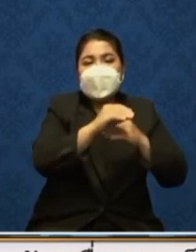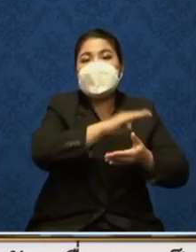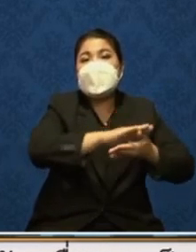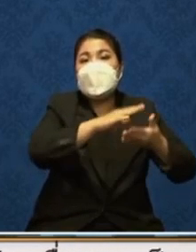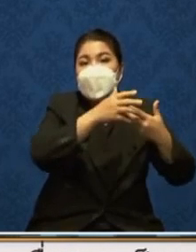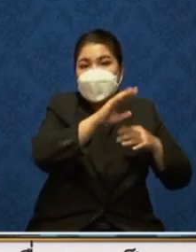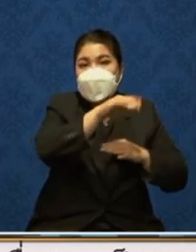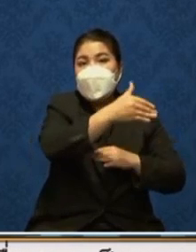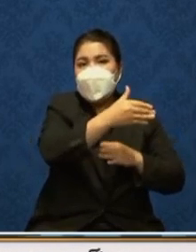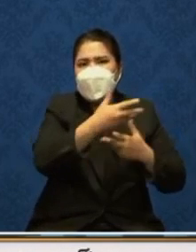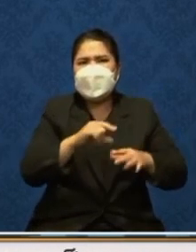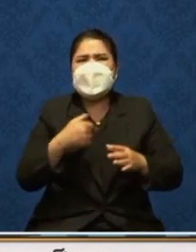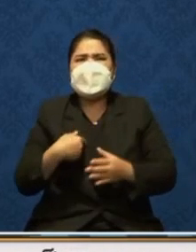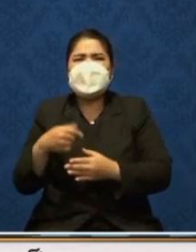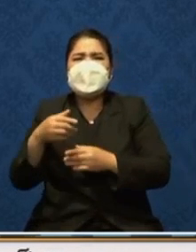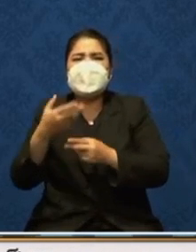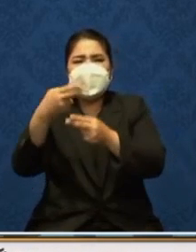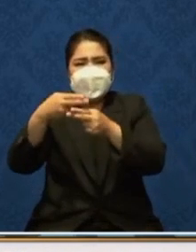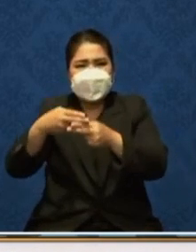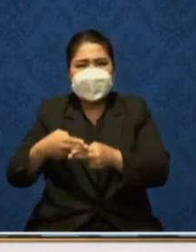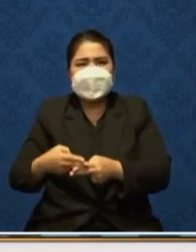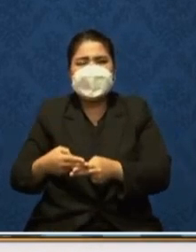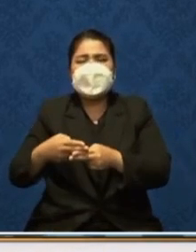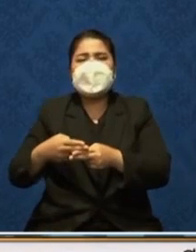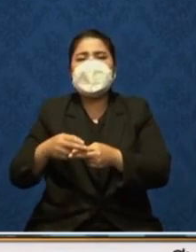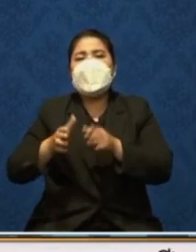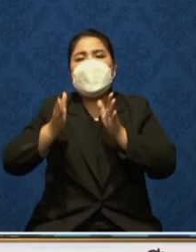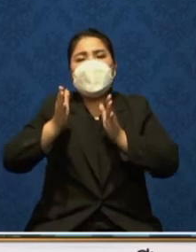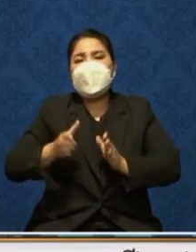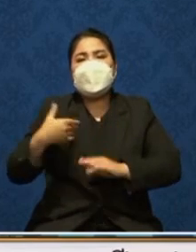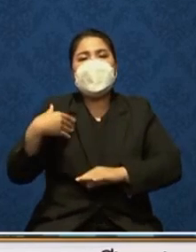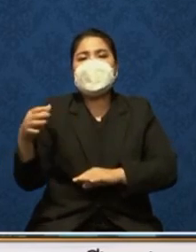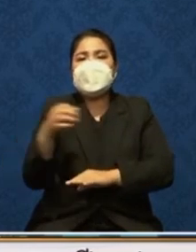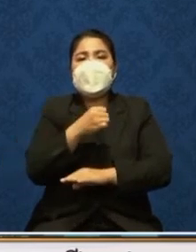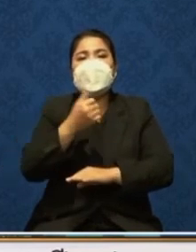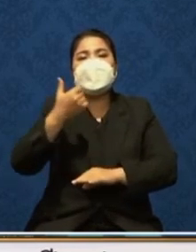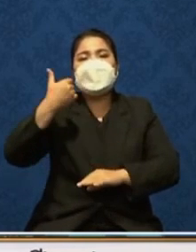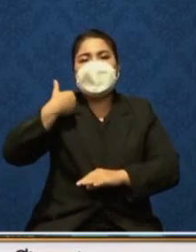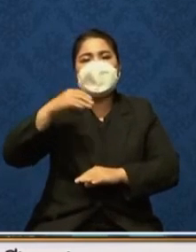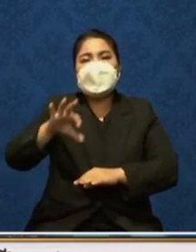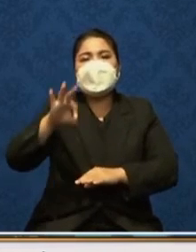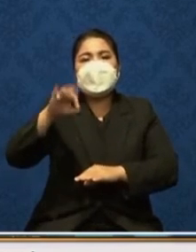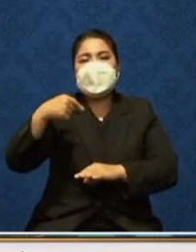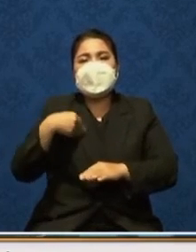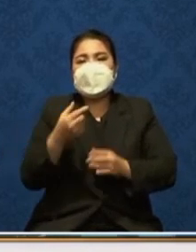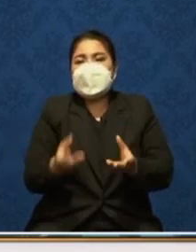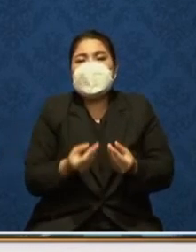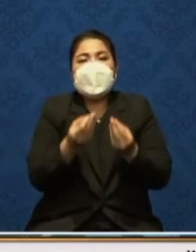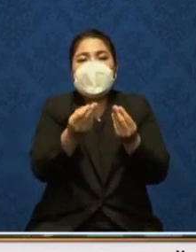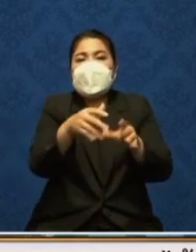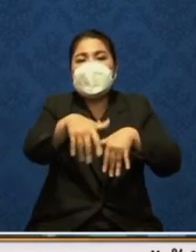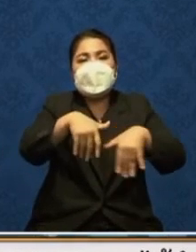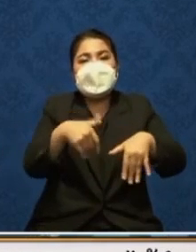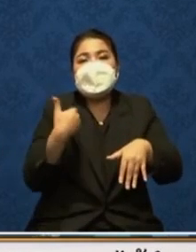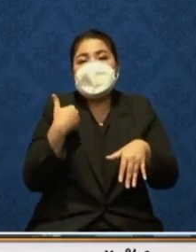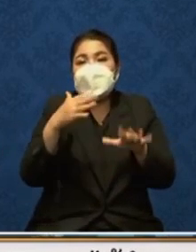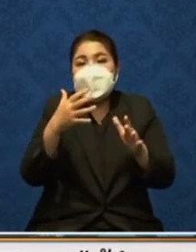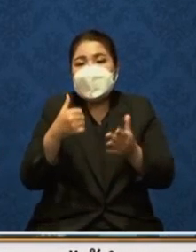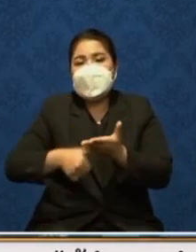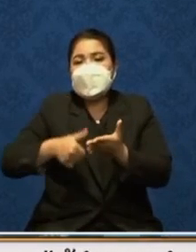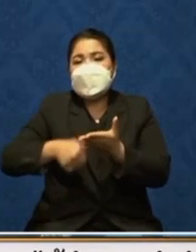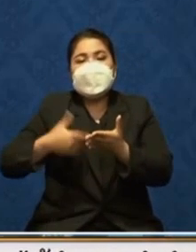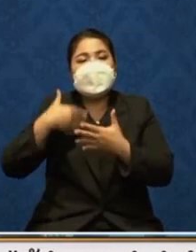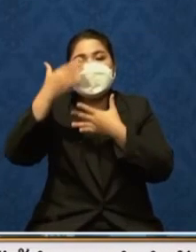นี่คอ Shopping List ไ้ให้ผมอำนาจเลือกถ้ไม่ไดทำเพประชาชนเลยถไม่ได้สนใจคามคุมค่าขเงิภาษีเลย